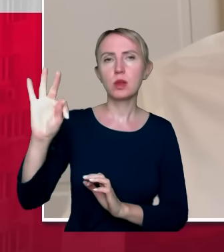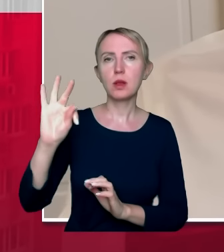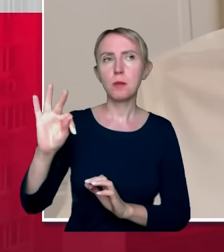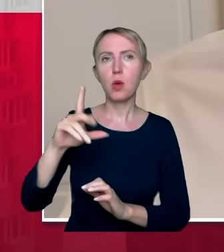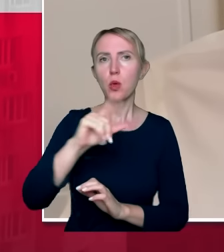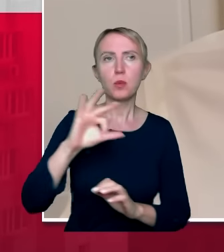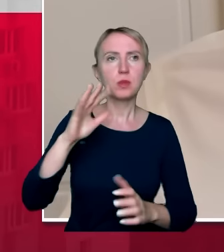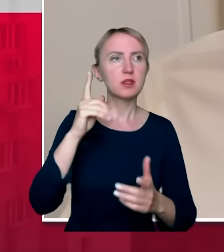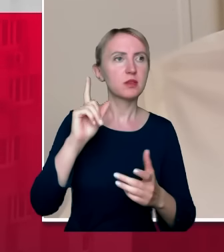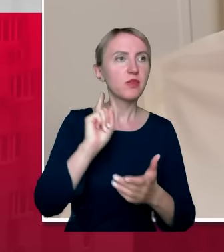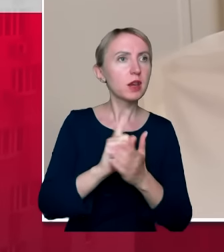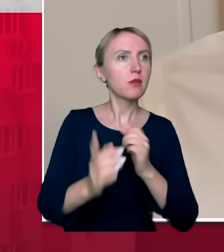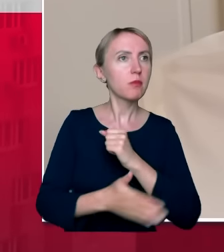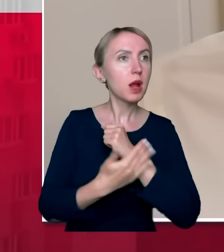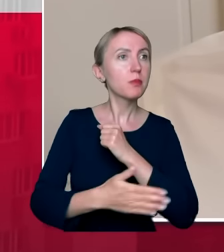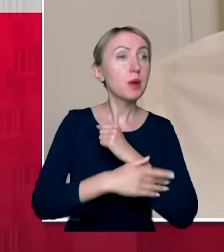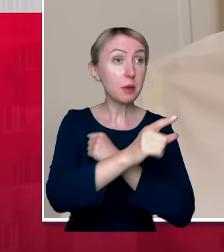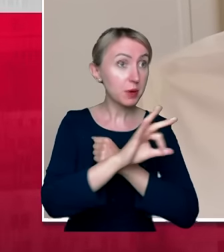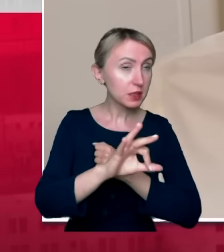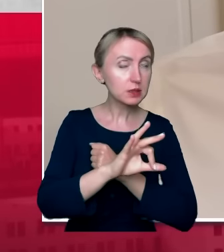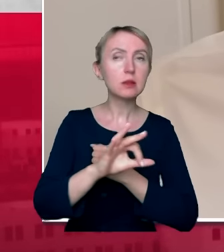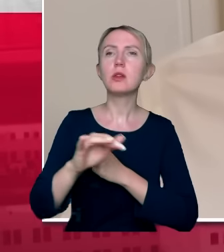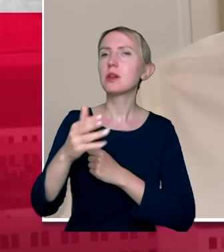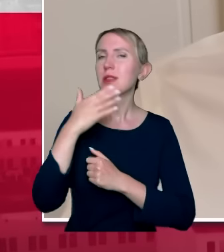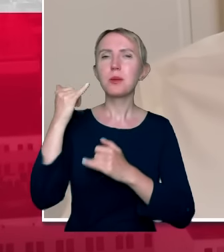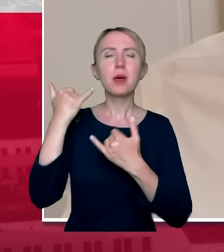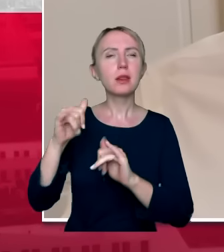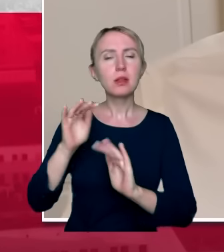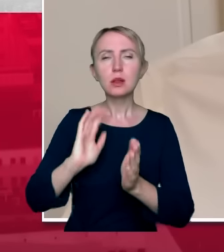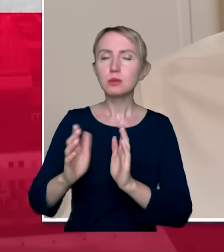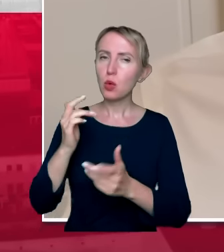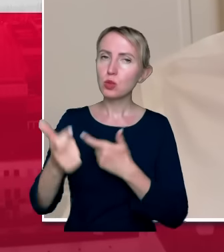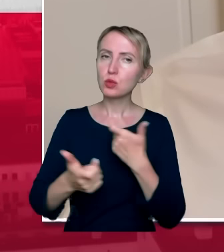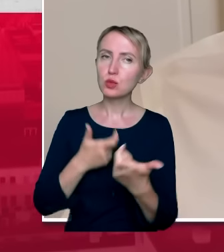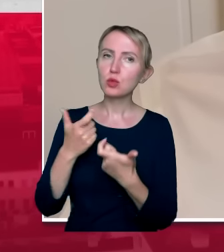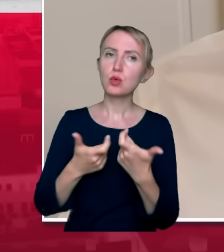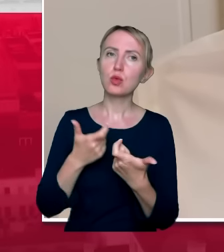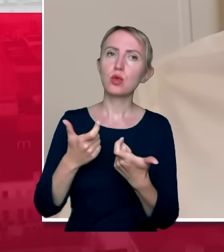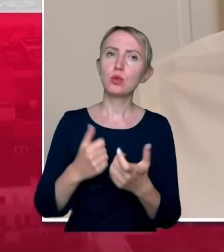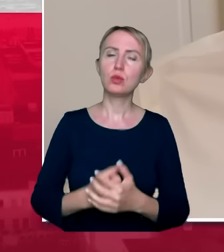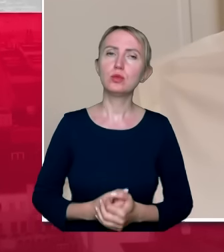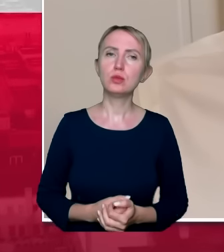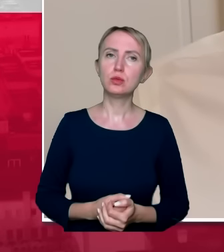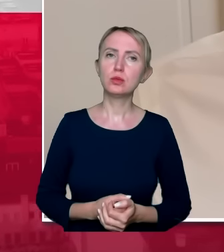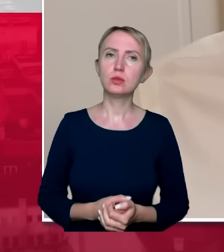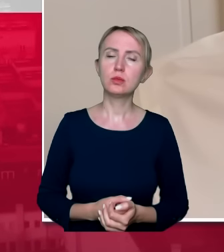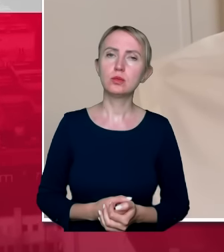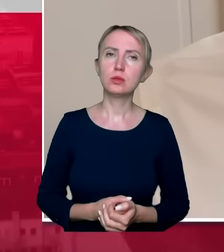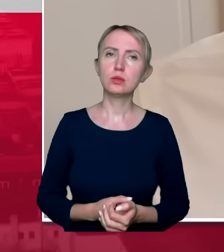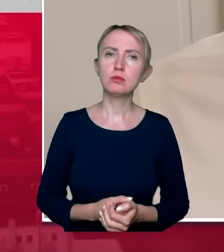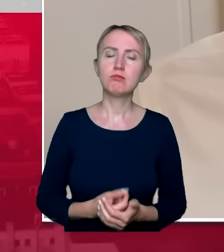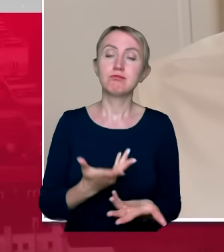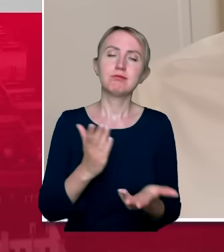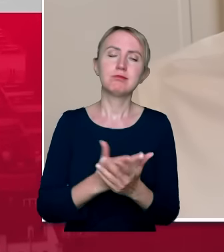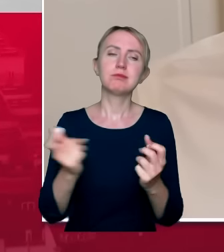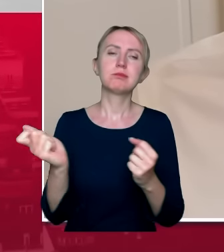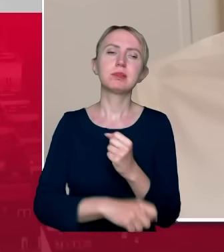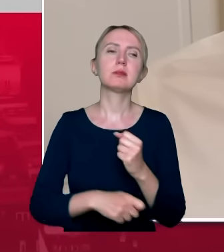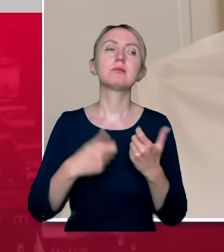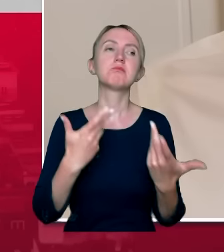wygrywa. I oni nie mają żadnej innej metodologii czy innego sposobu na ten Rzeszów, co ukarać